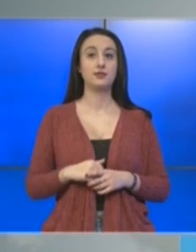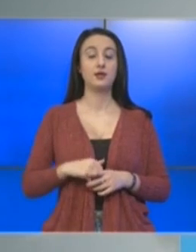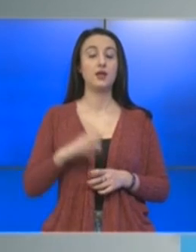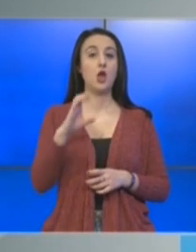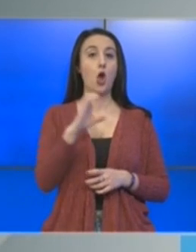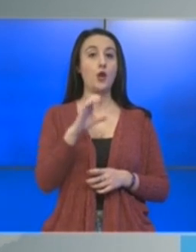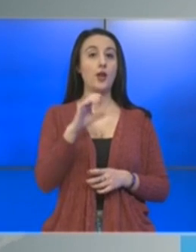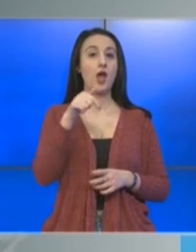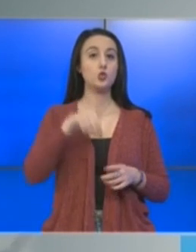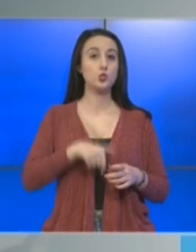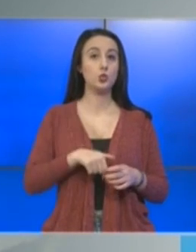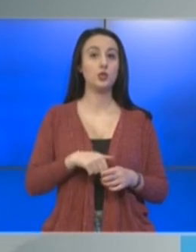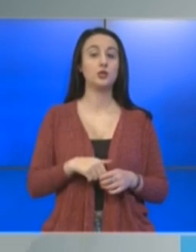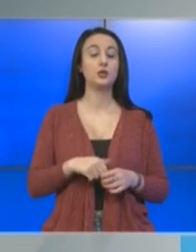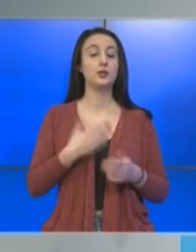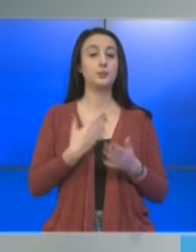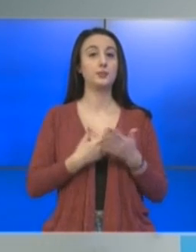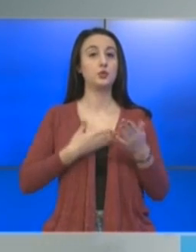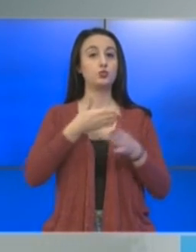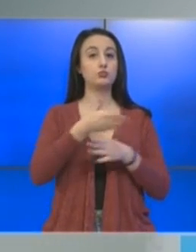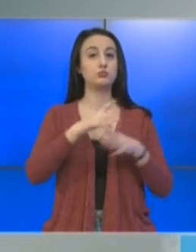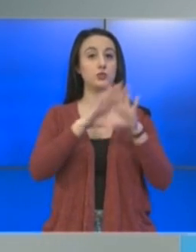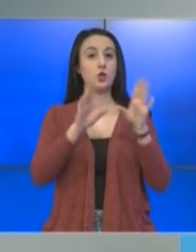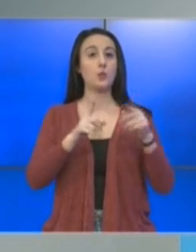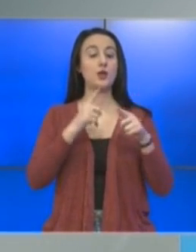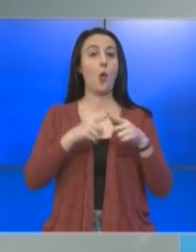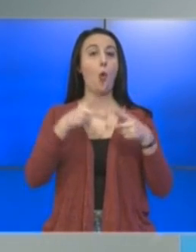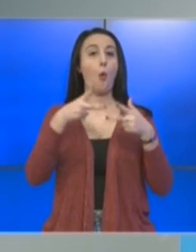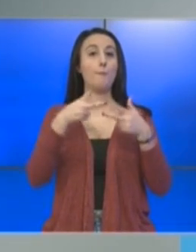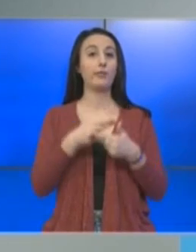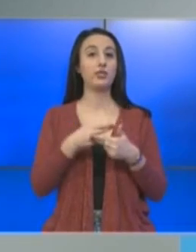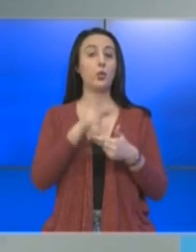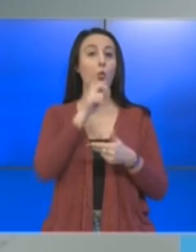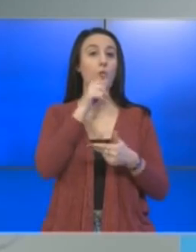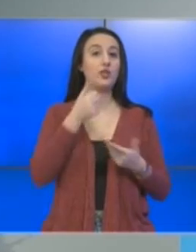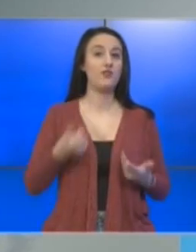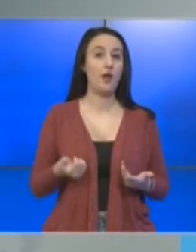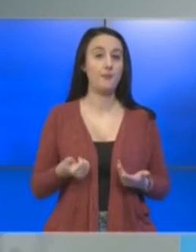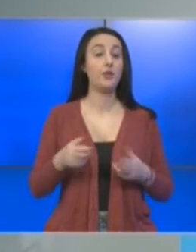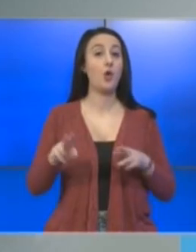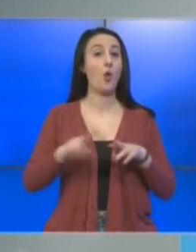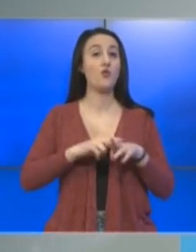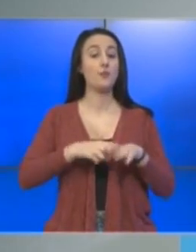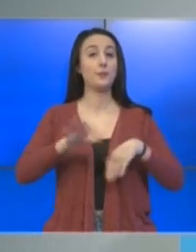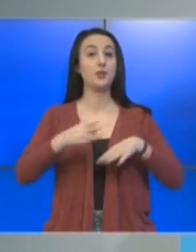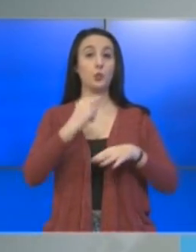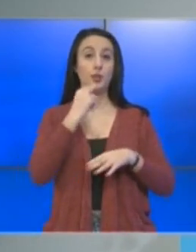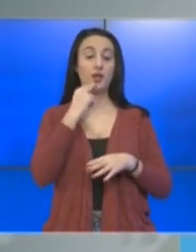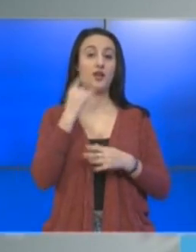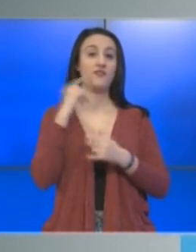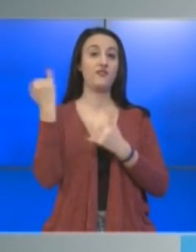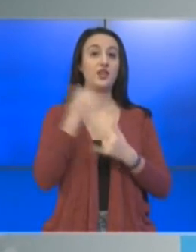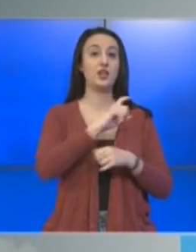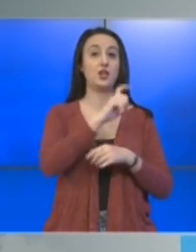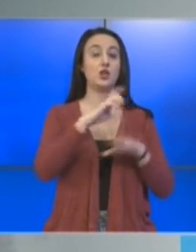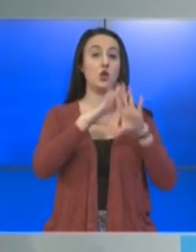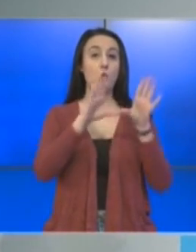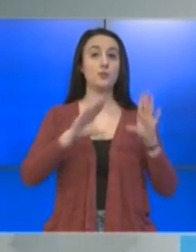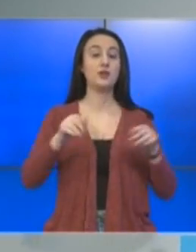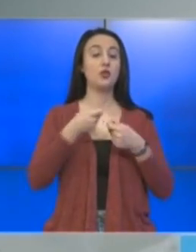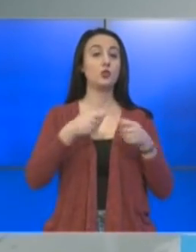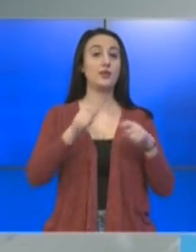de Sud către România cu escală. Potrivit ministrului de interne, toți cei care vin în România din Italia, China sau Coreea